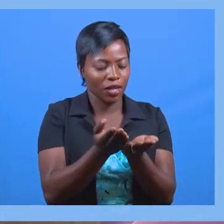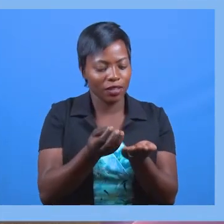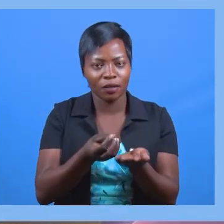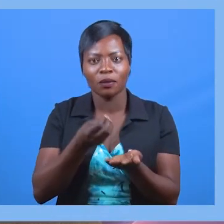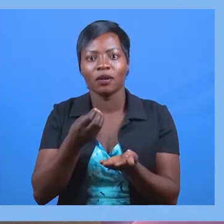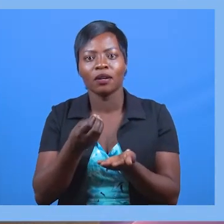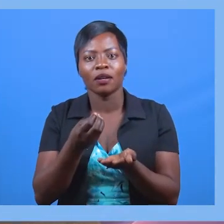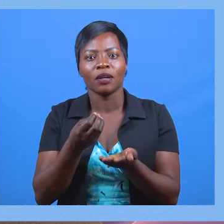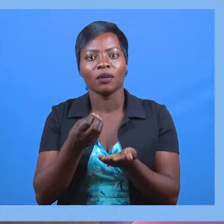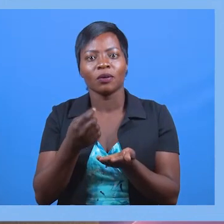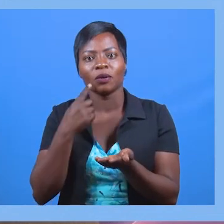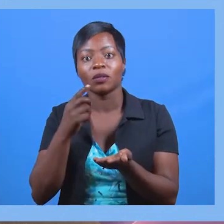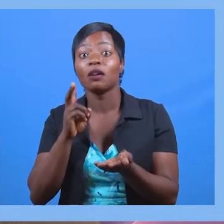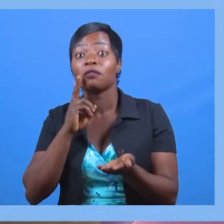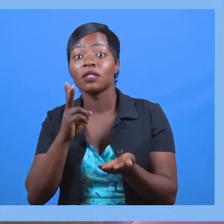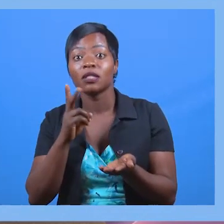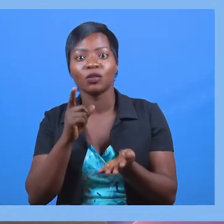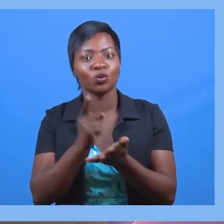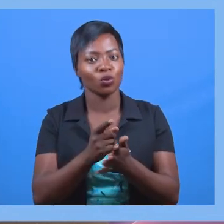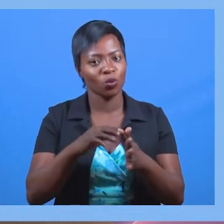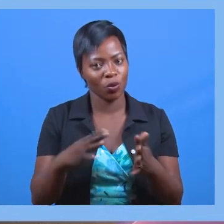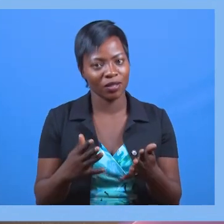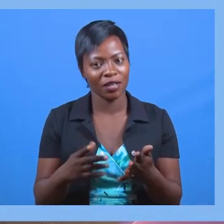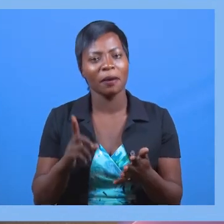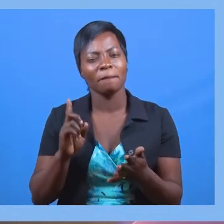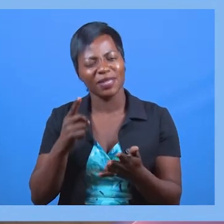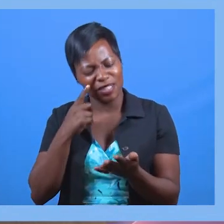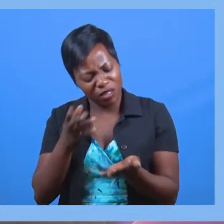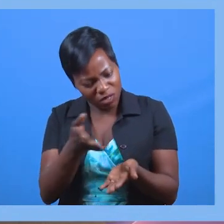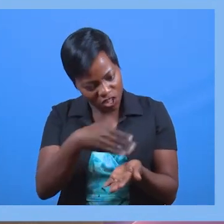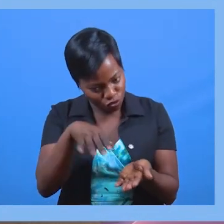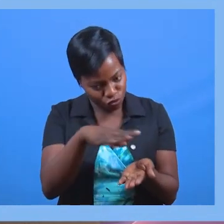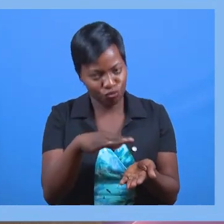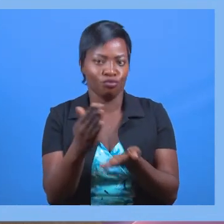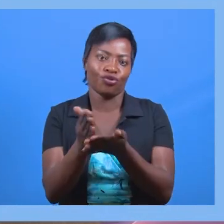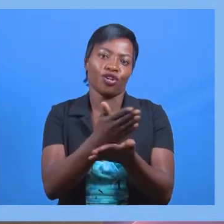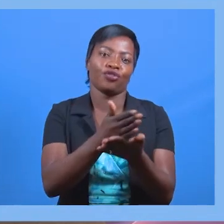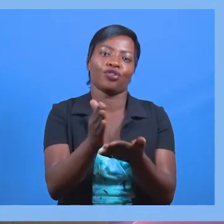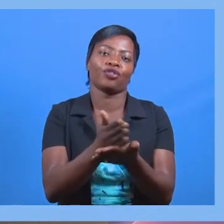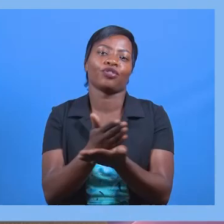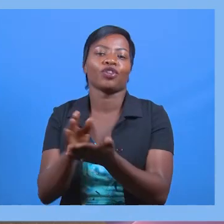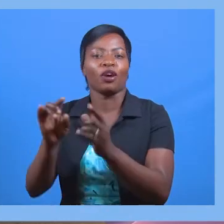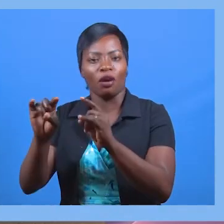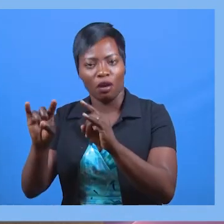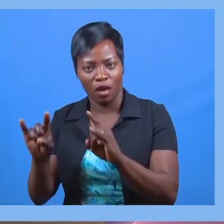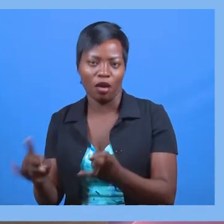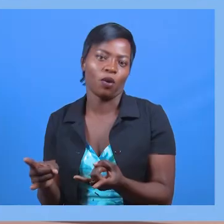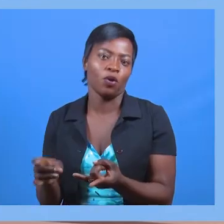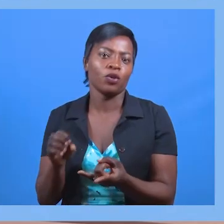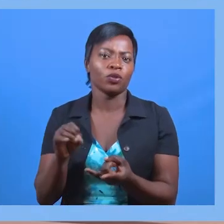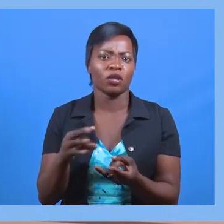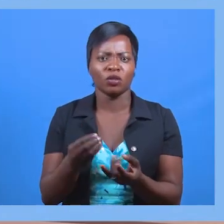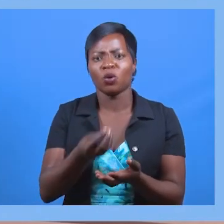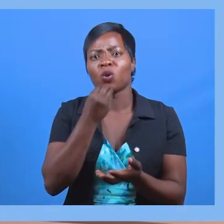kuvanhu, taakuchitotanga kutoti titowana kuti pane zviripo izvozvo totomupawo, kuitira kuti tingazodya here